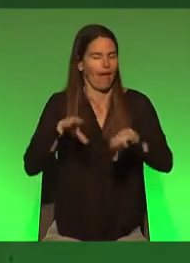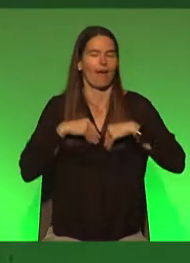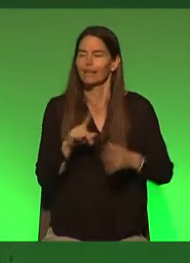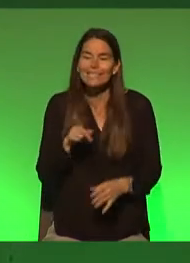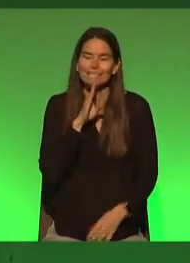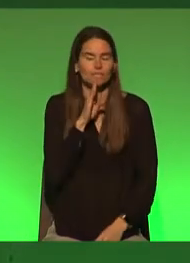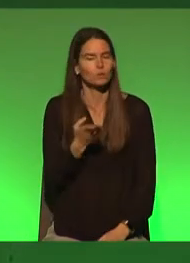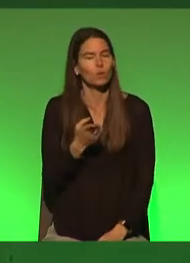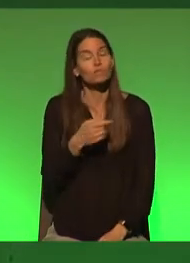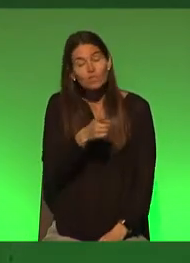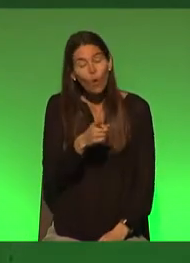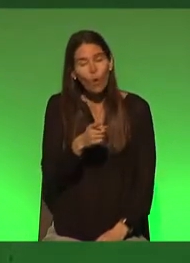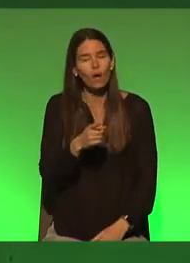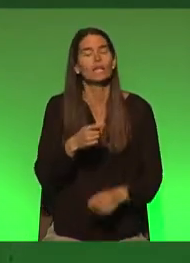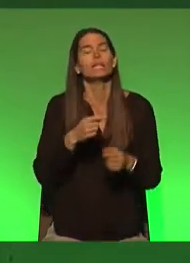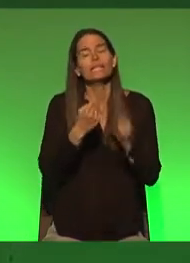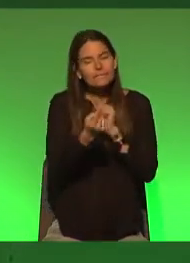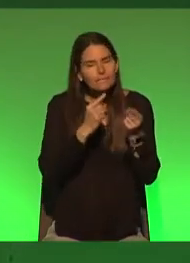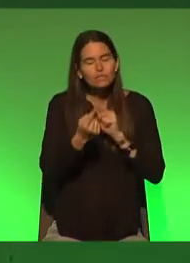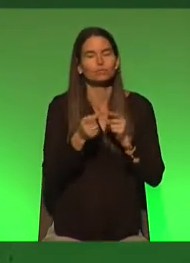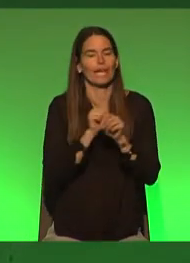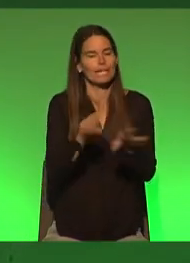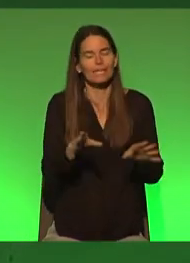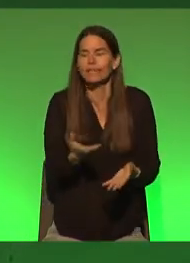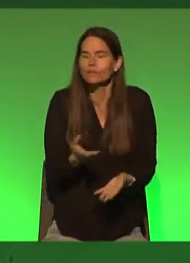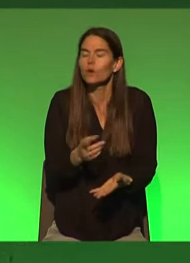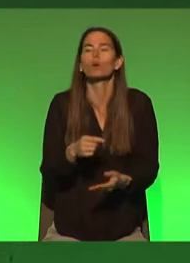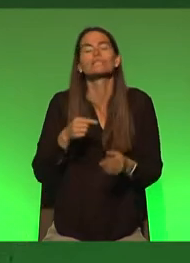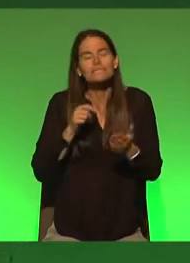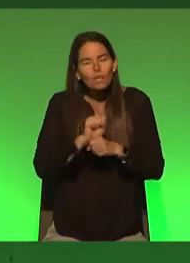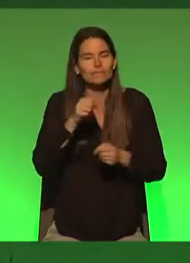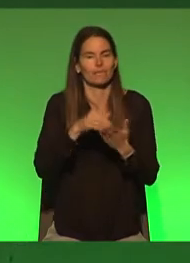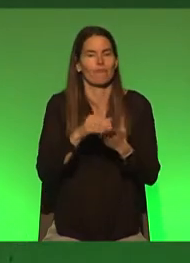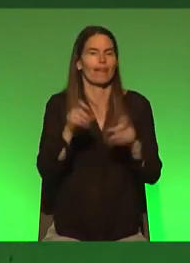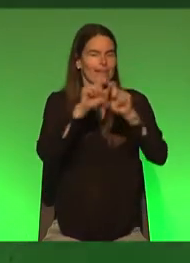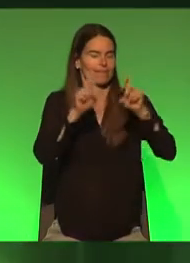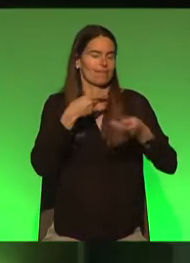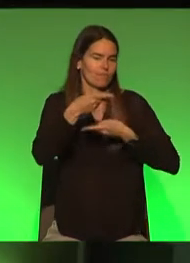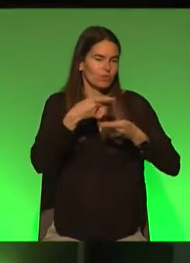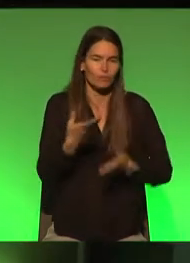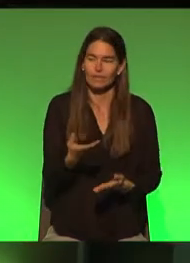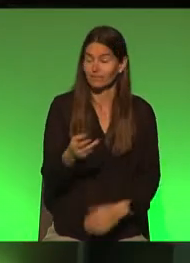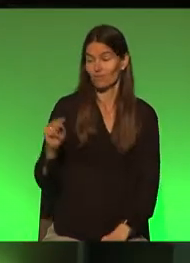in jeder dieser Talkshows diskutiert werden, selbst wenn sie nicht mit am Tisch sitzt. Wenn ich mir anschaue,